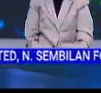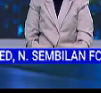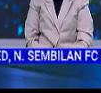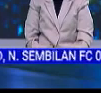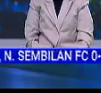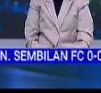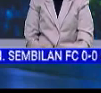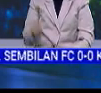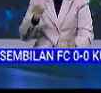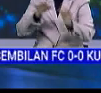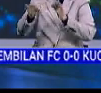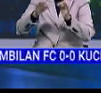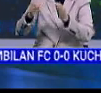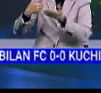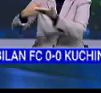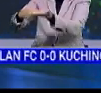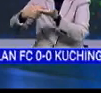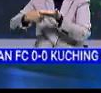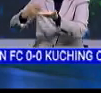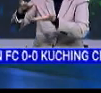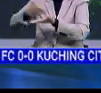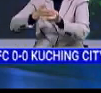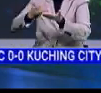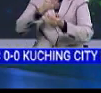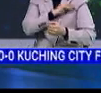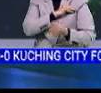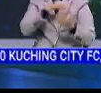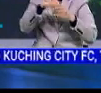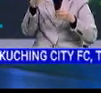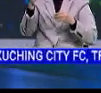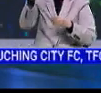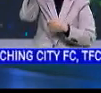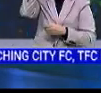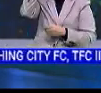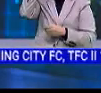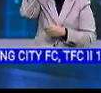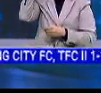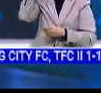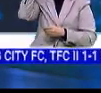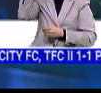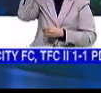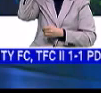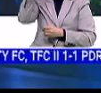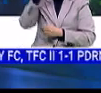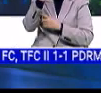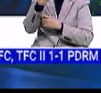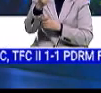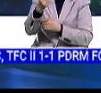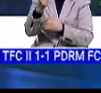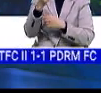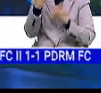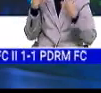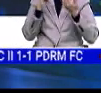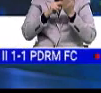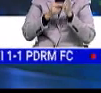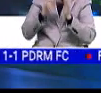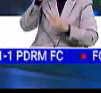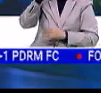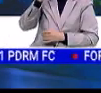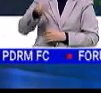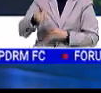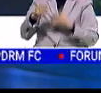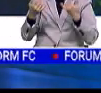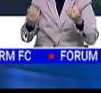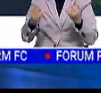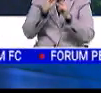Mengulas mengenai rundingan tersebut, Menteri Luar Datuk Seri Hishamuddin Tun Hussein menyifatkannya sebagai sesuatu di luar jangkaan